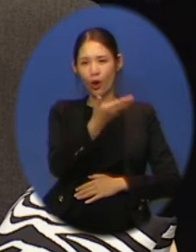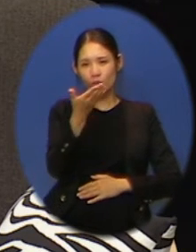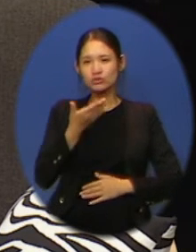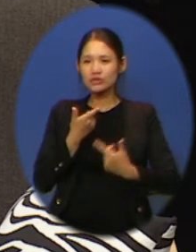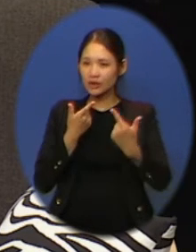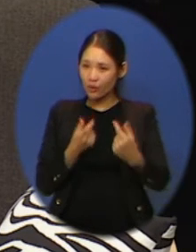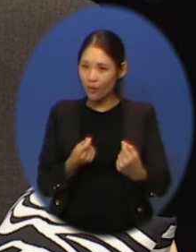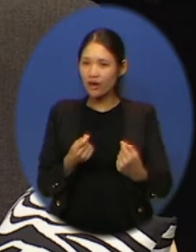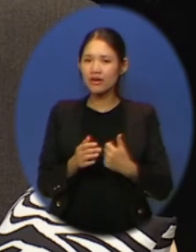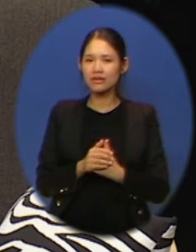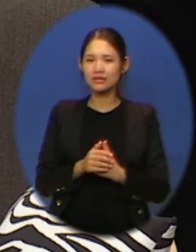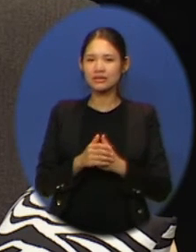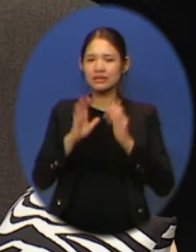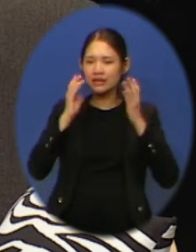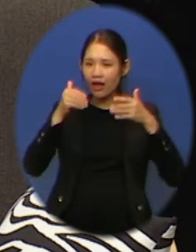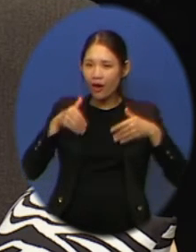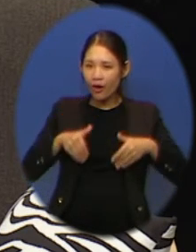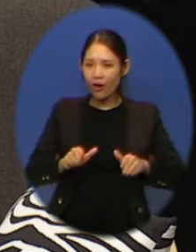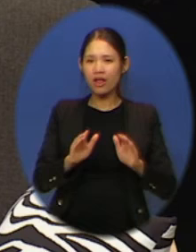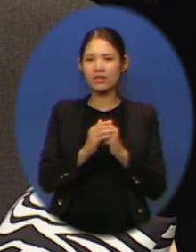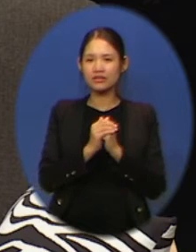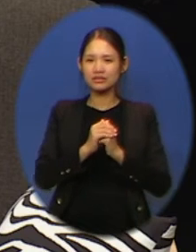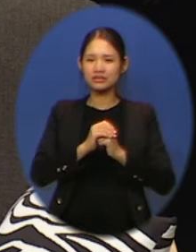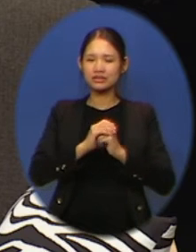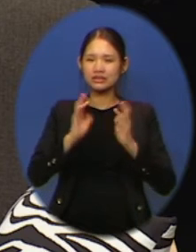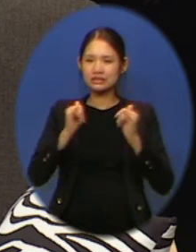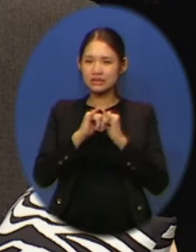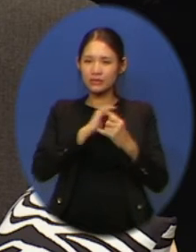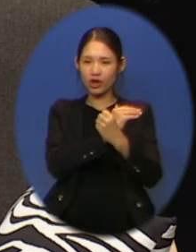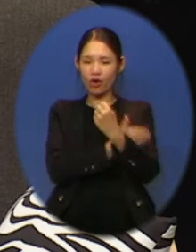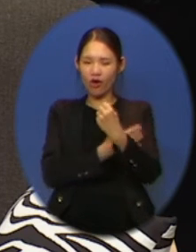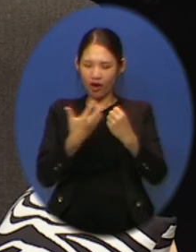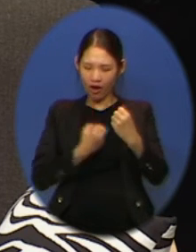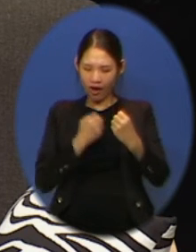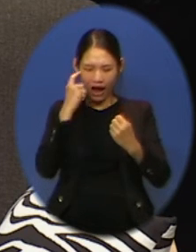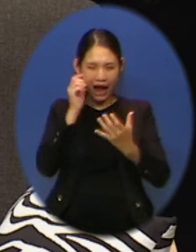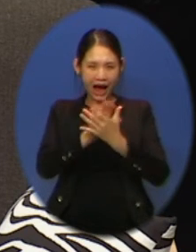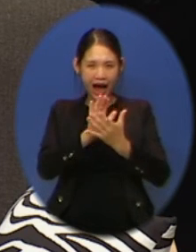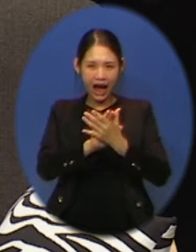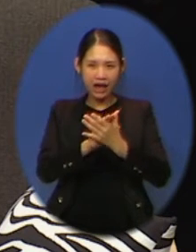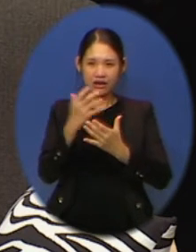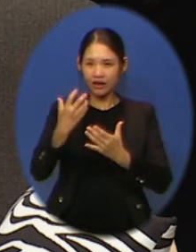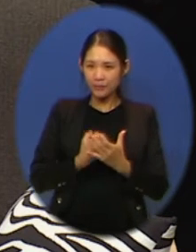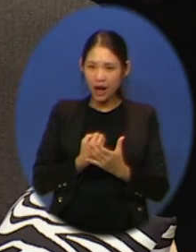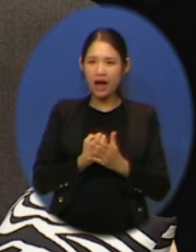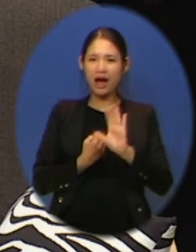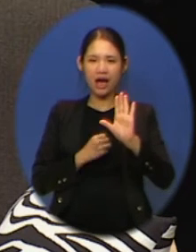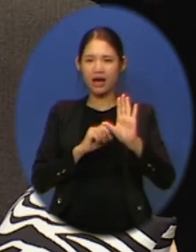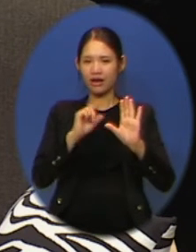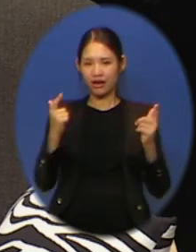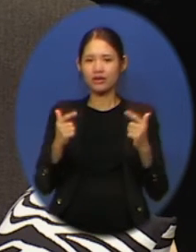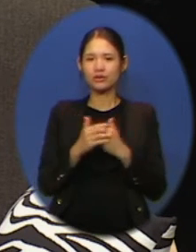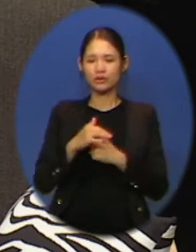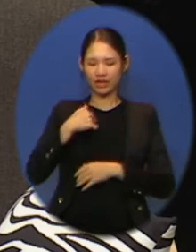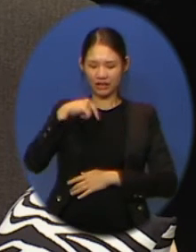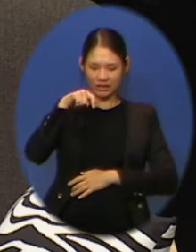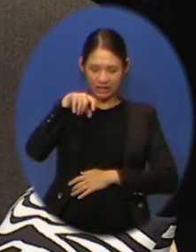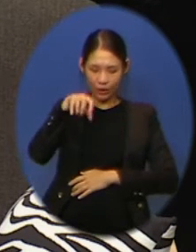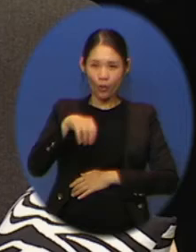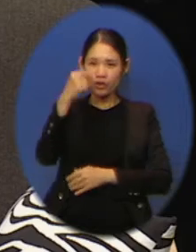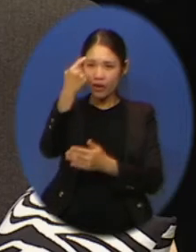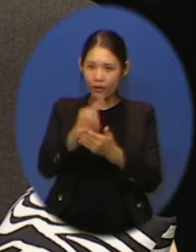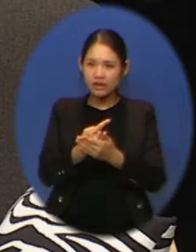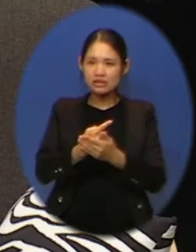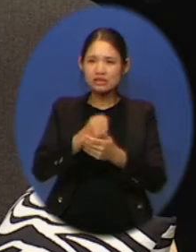같이 태어나서 시민권을 저절로 딴 게 아니라 난 시민권을 타기 위해서 십몇 년을 노력했다고 그랬습니다. 예.